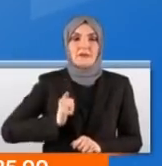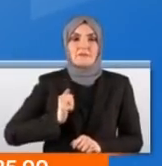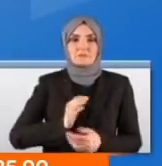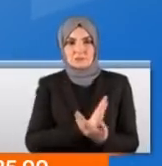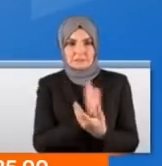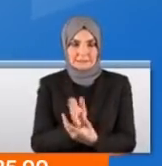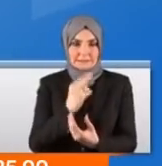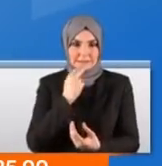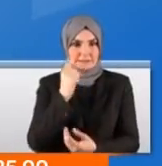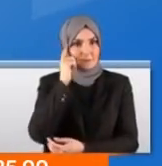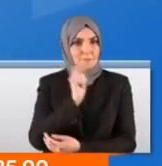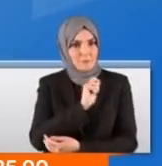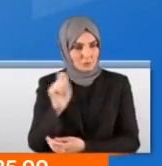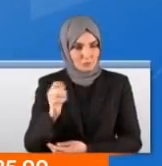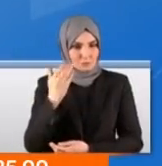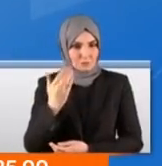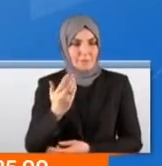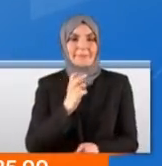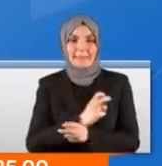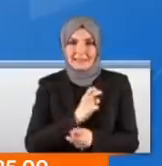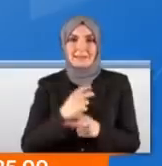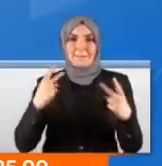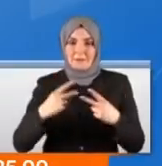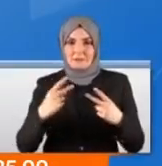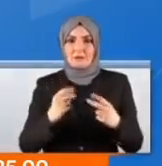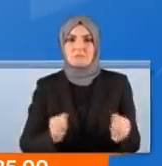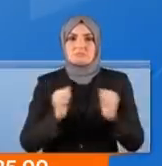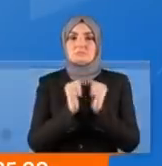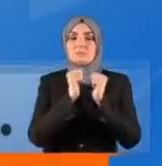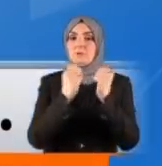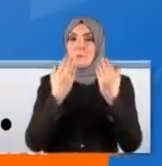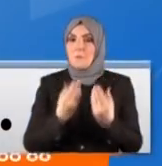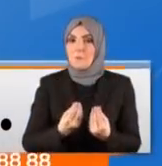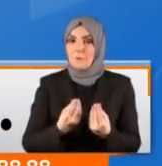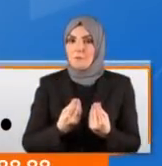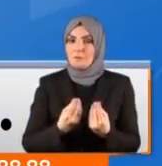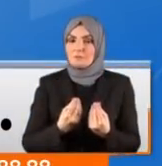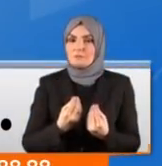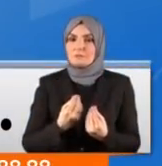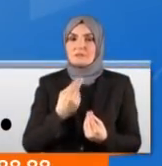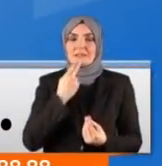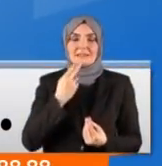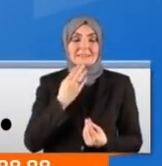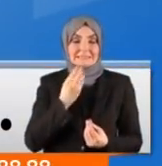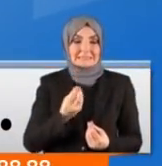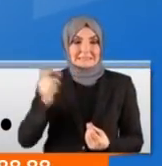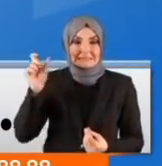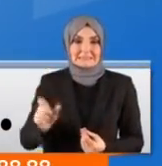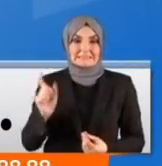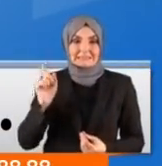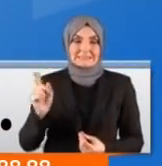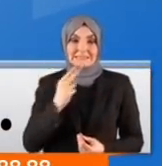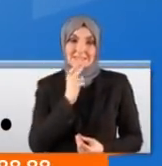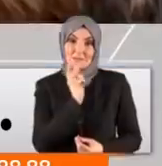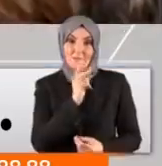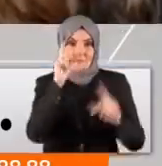daha da artı gözü dönmüş geç Bu kez de bu senin fotoğraflarını aldı internetten adını s kurdu tüm yakınlarını da